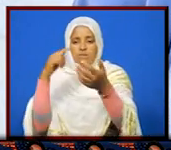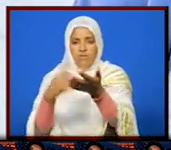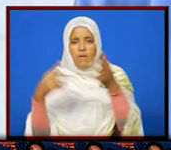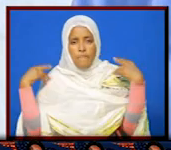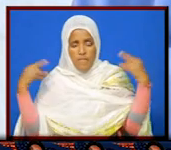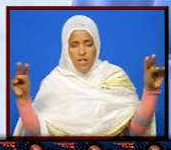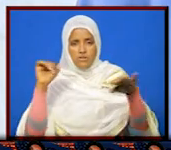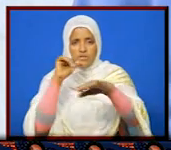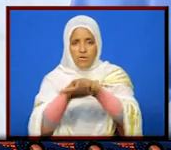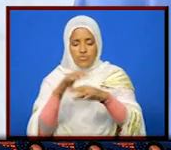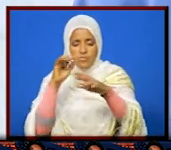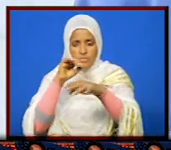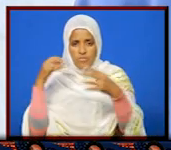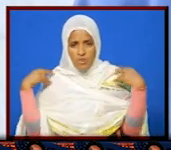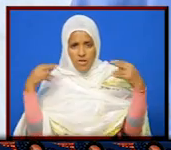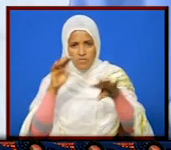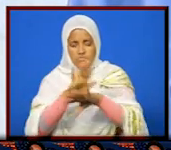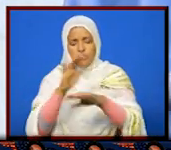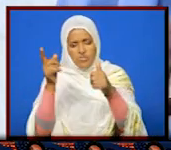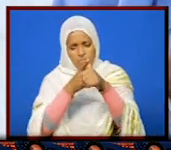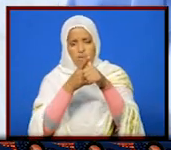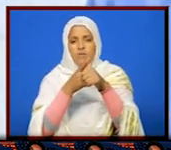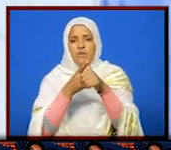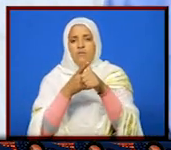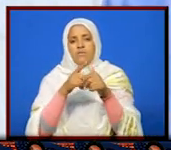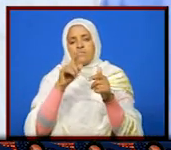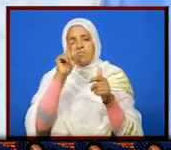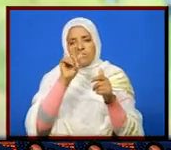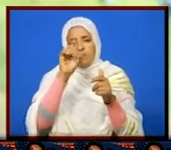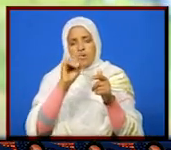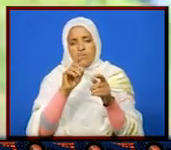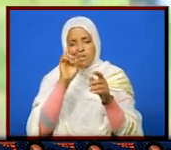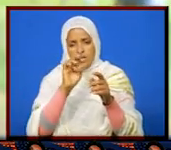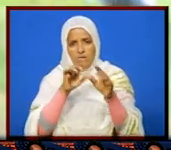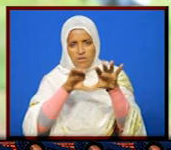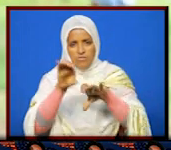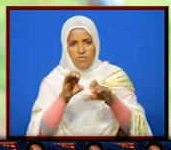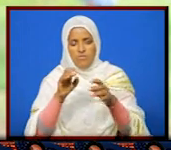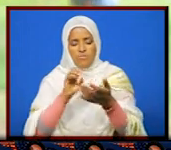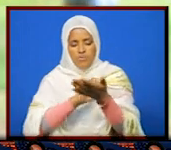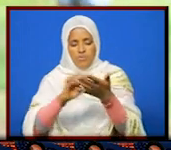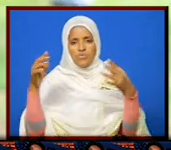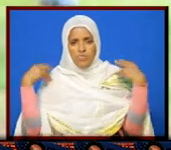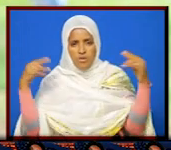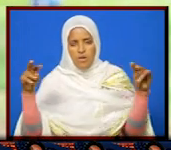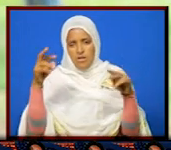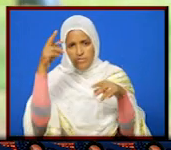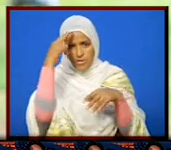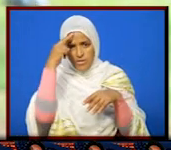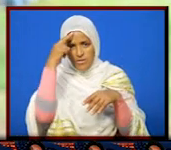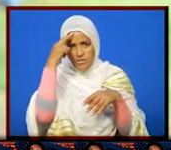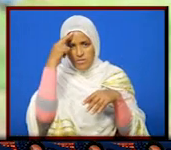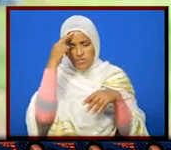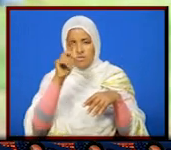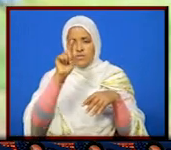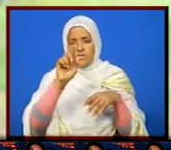በመጀመሪያ ያ መላእክት የተላኩት መላእክት የመጀመሪያ ንፋተ ቀርን ያደርጋሉ። በመልአኩ በቅዱስ ሚካኤል